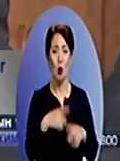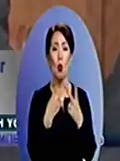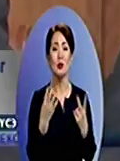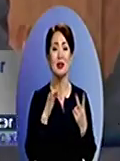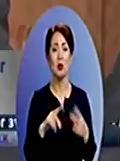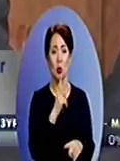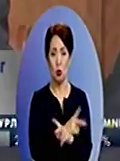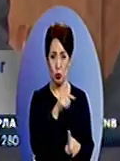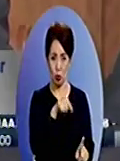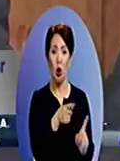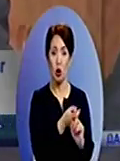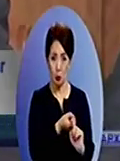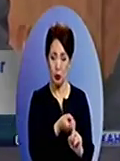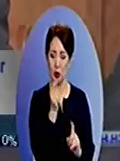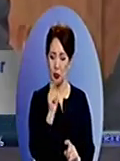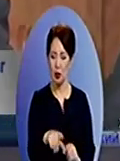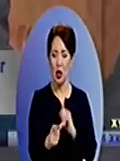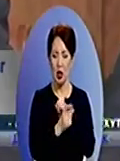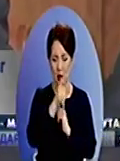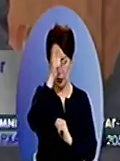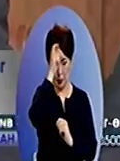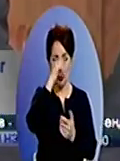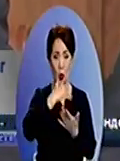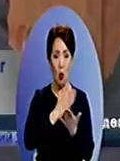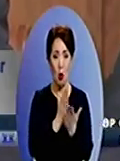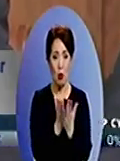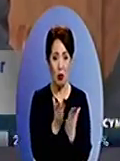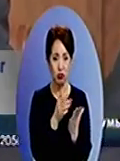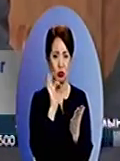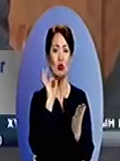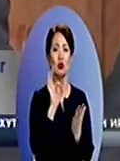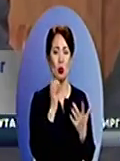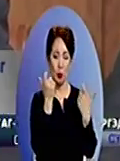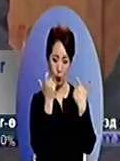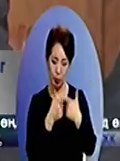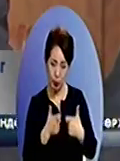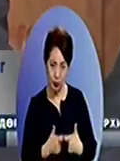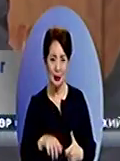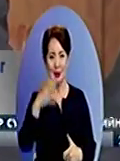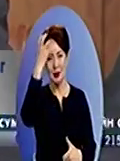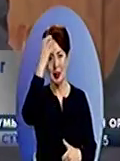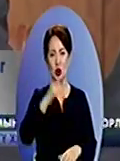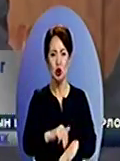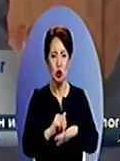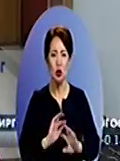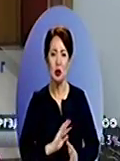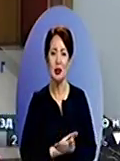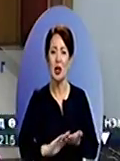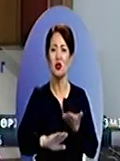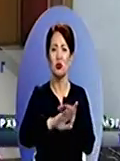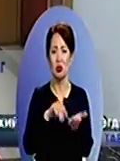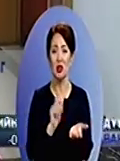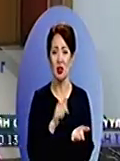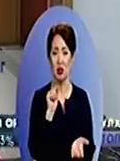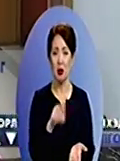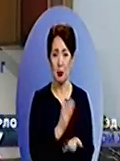болчихлоо. А тийм учраас энэ эрх мэдлийн хуваарлтыг оновчтой болгох, засаглалын тогтолцоогоо сайжруулах шаардлага байгаа юм аа.